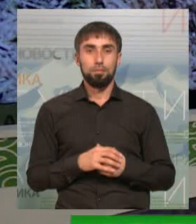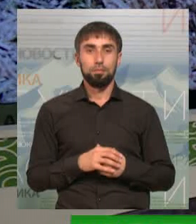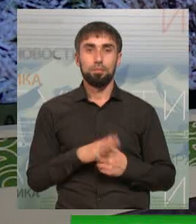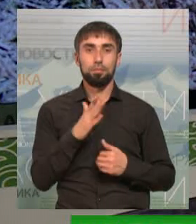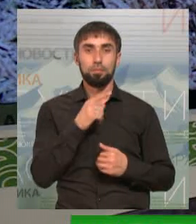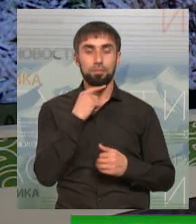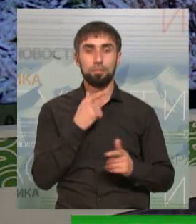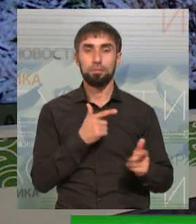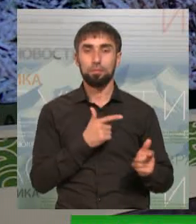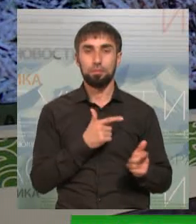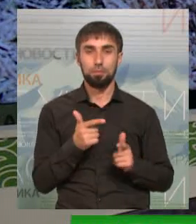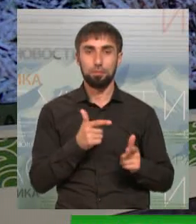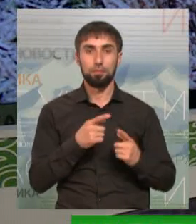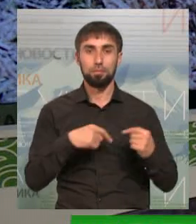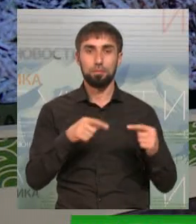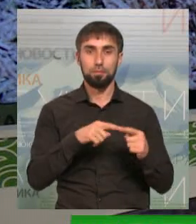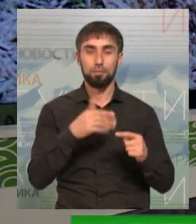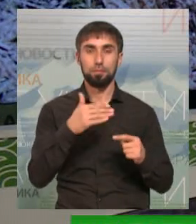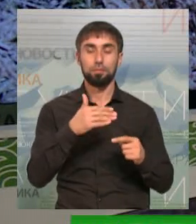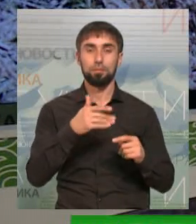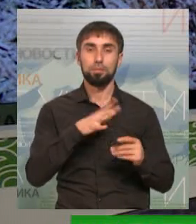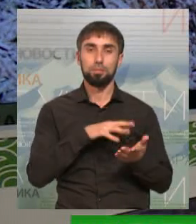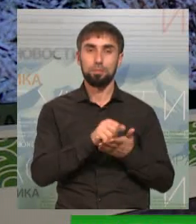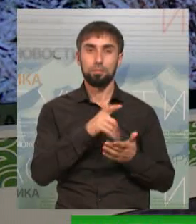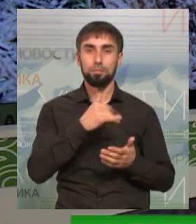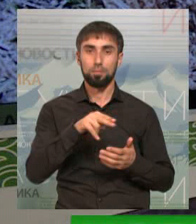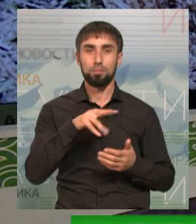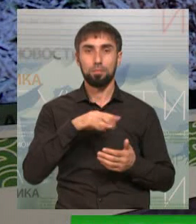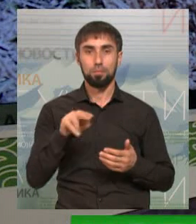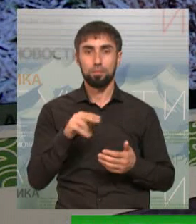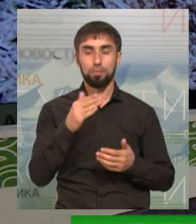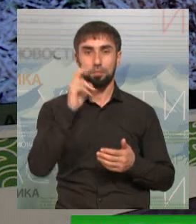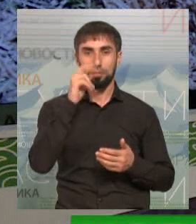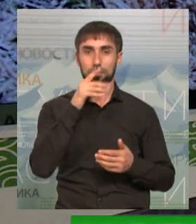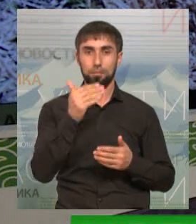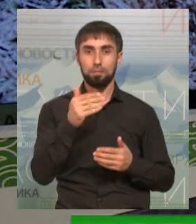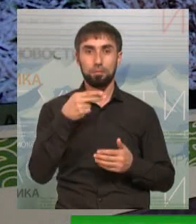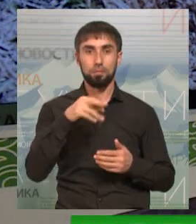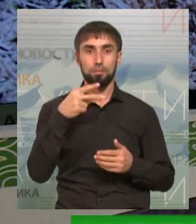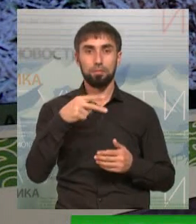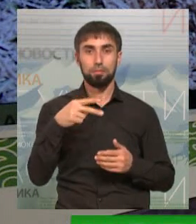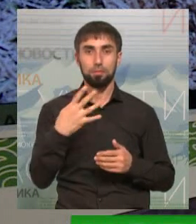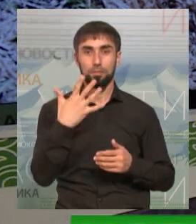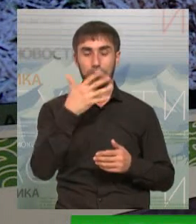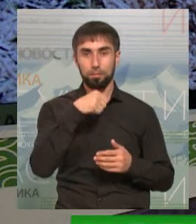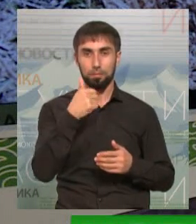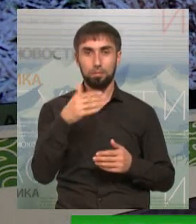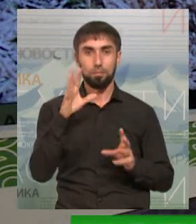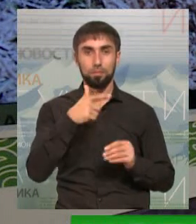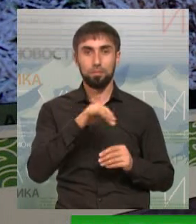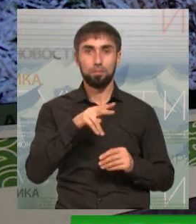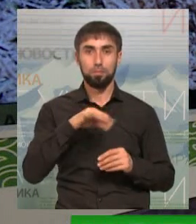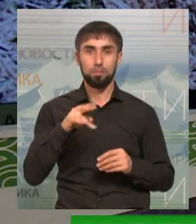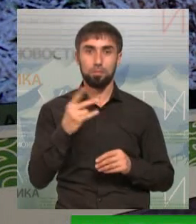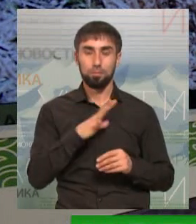В Ингушетии готовится к реорганизации унитарных предприятий, которые находятся в ведении государства. До 2025 года почти все ГУПы и МУПы